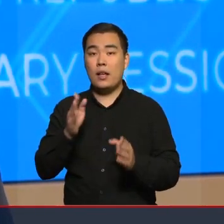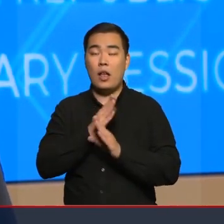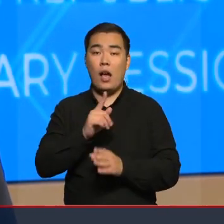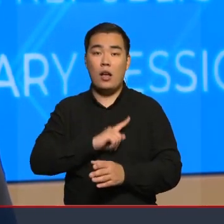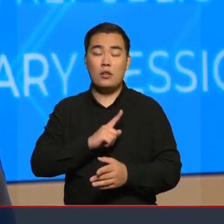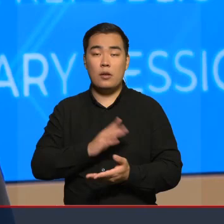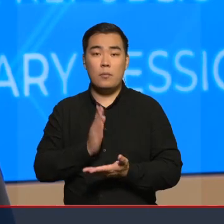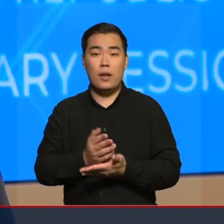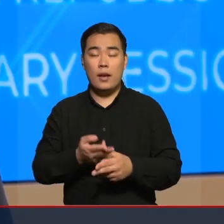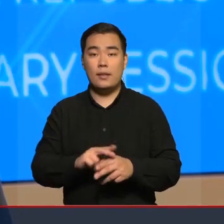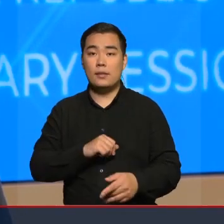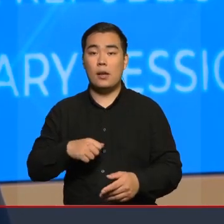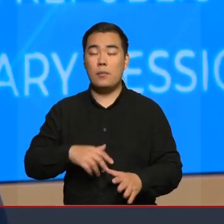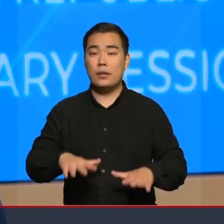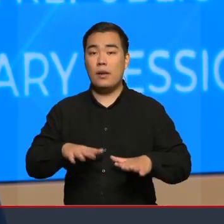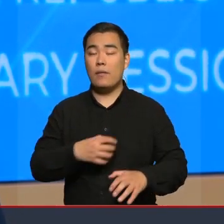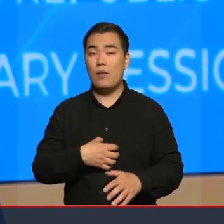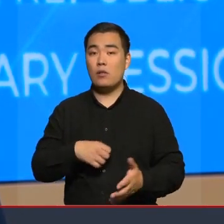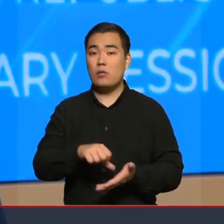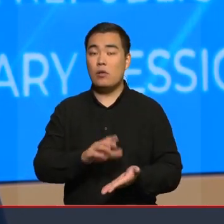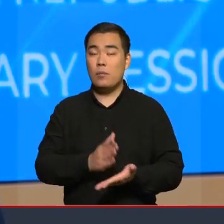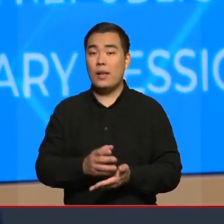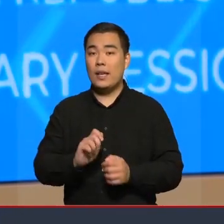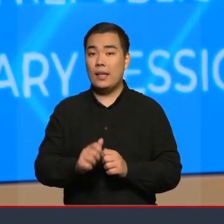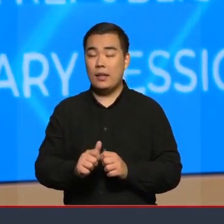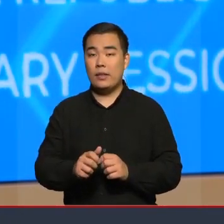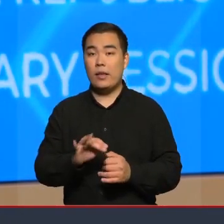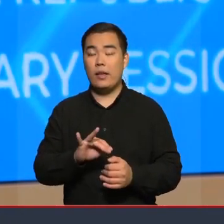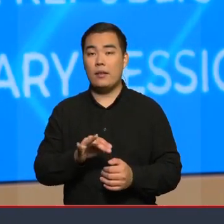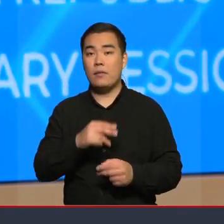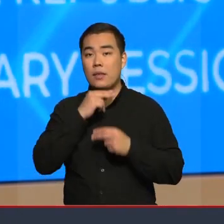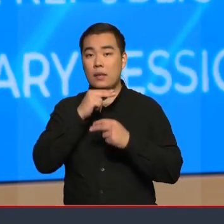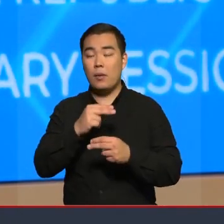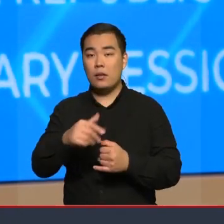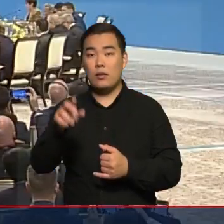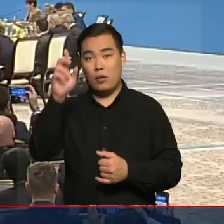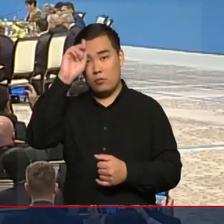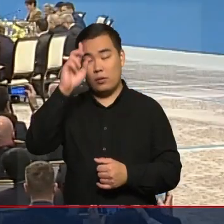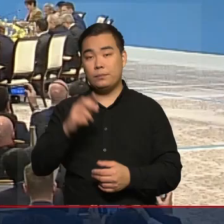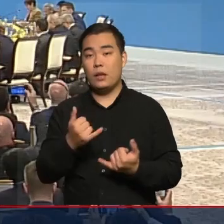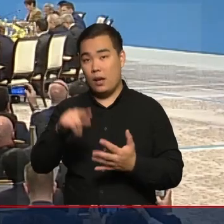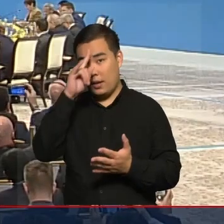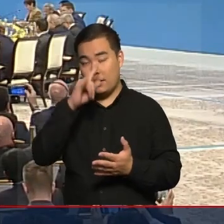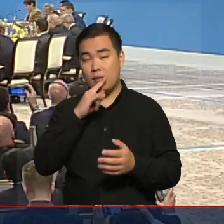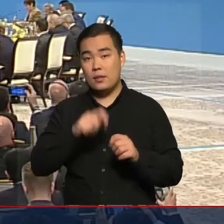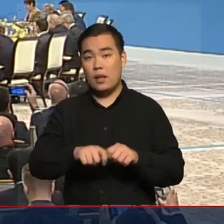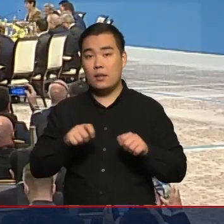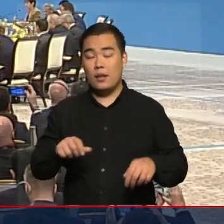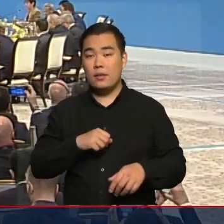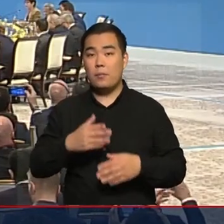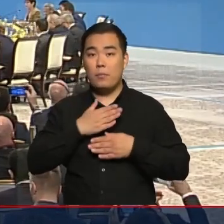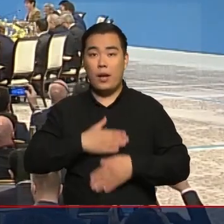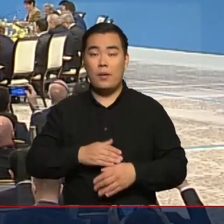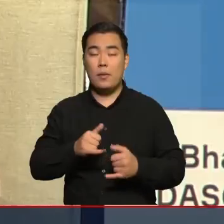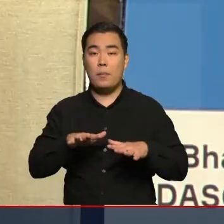бизнес-класс положение Казахстана играет важную роль в инвестиционной привлекательности страны Казахстан создаёт благоприятную среду